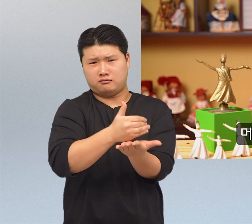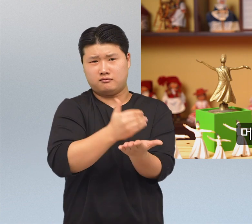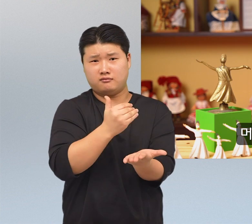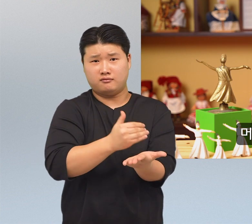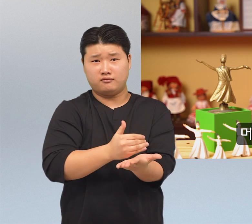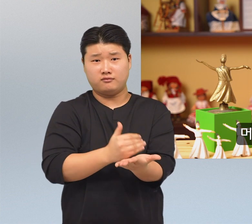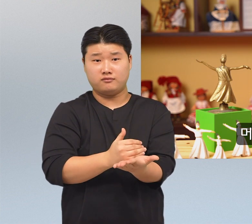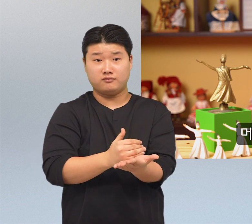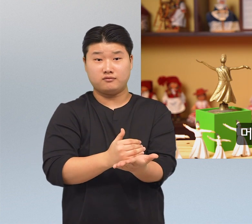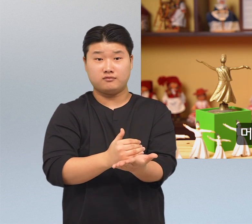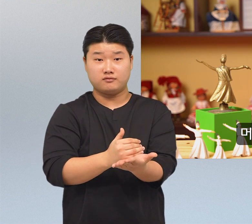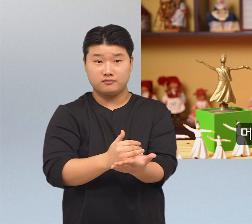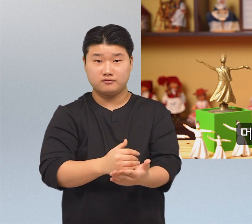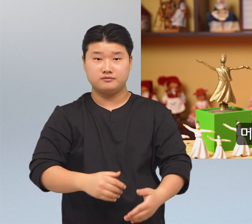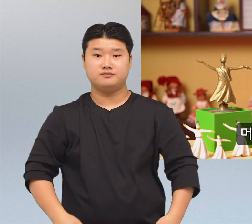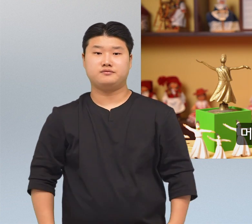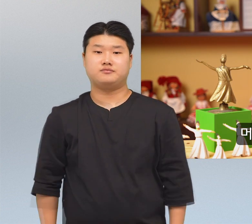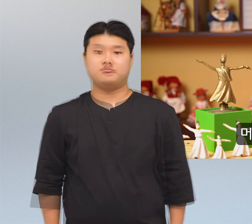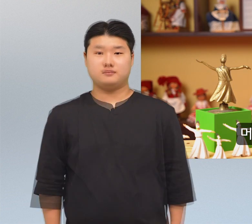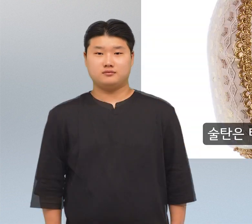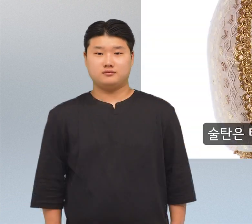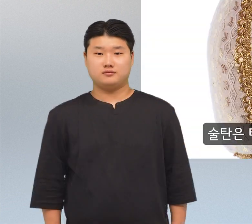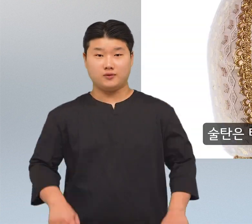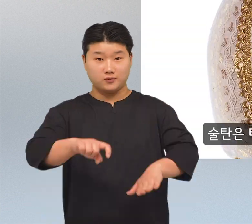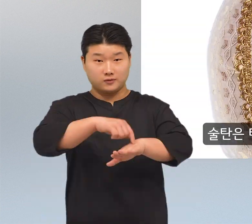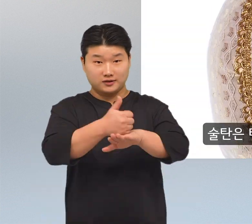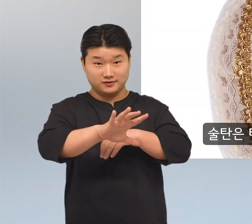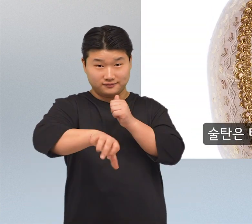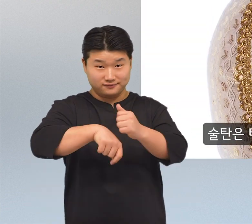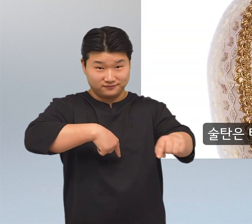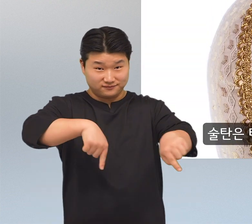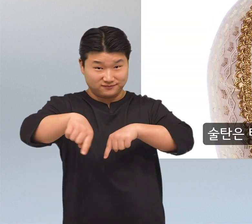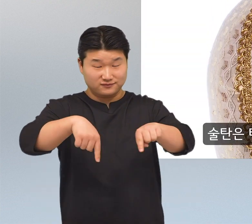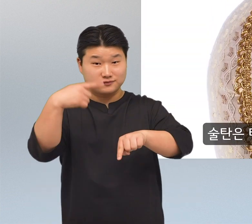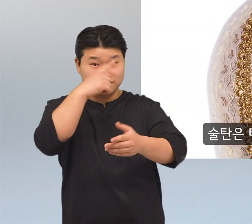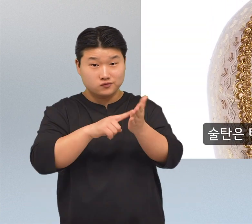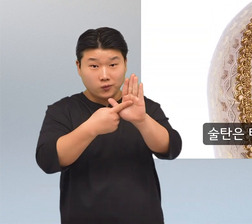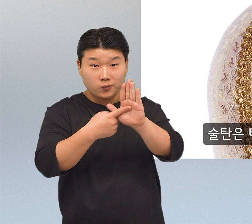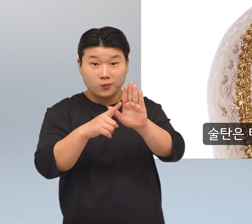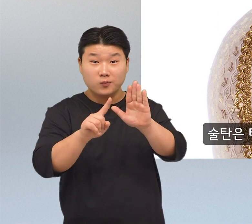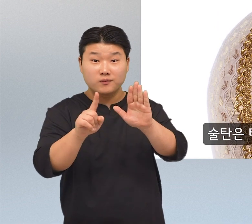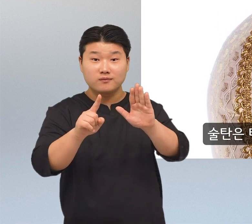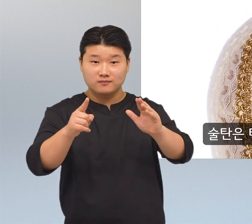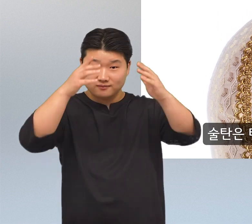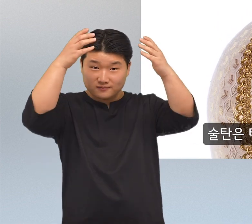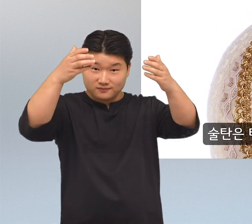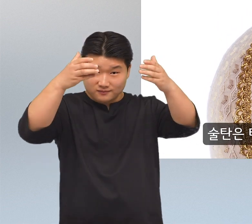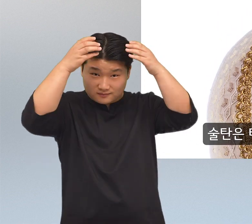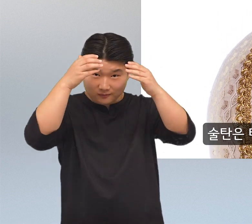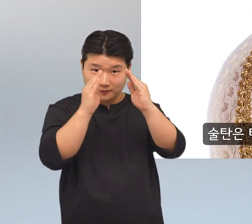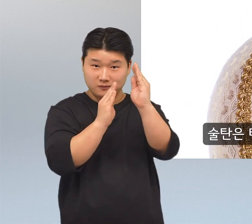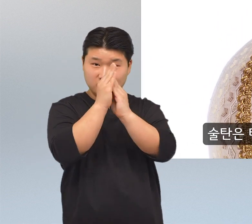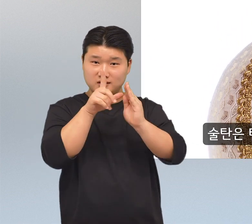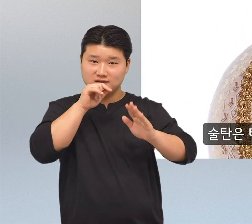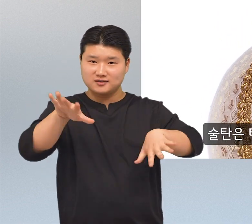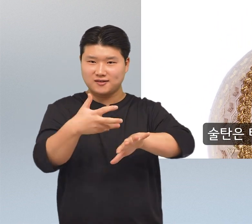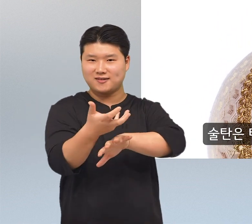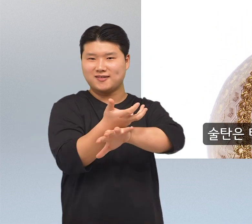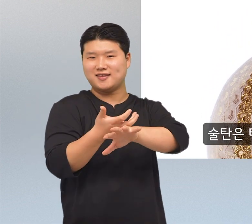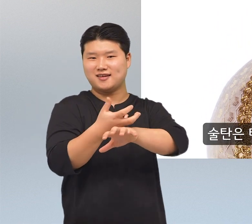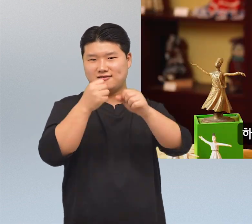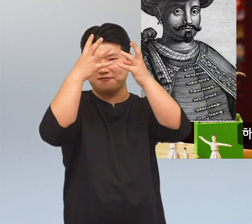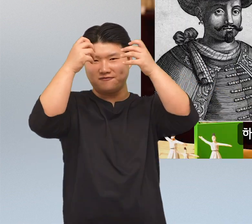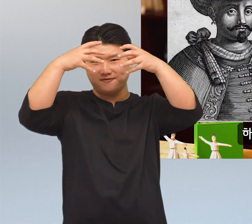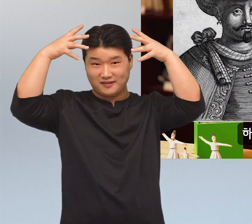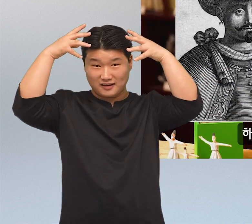관한 규정을 엄격히 했어요. 술탄은 터번에 보석이나 해오라기 새의 깃털로